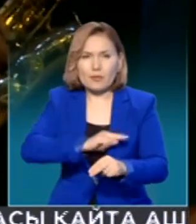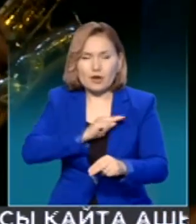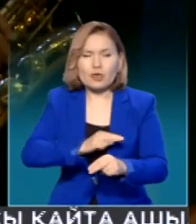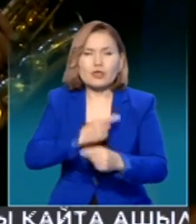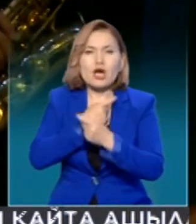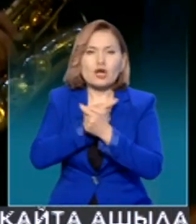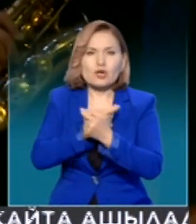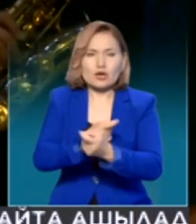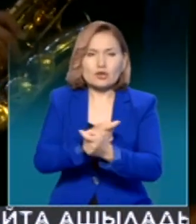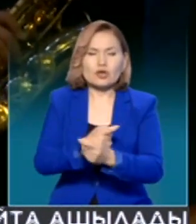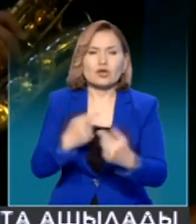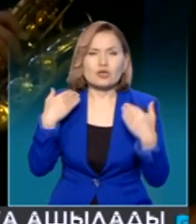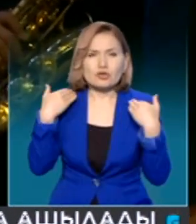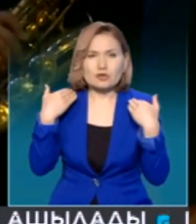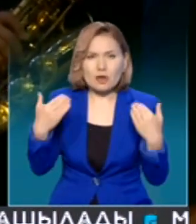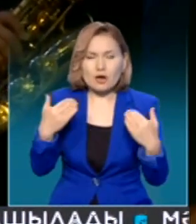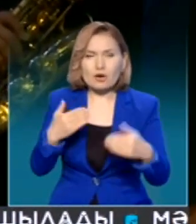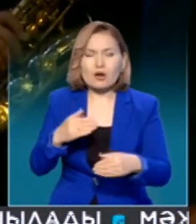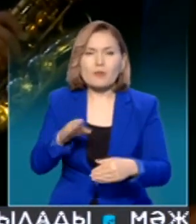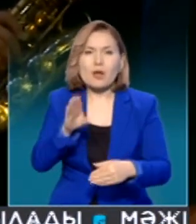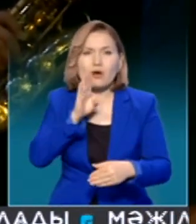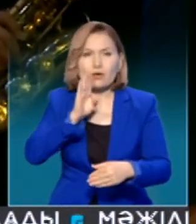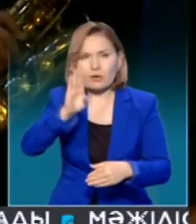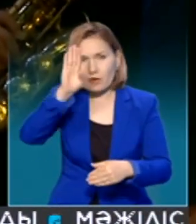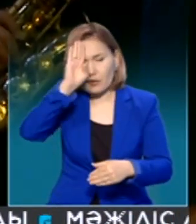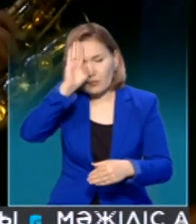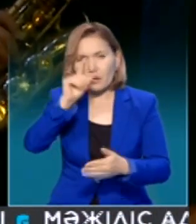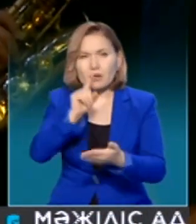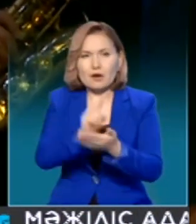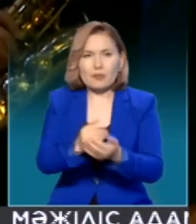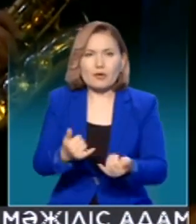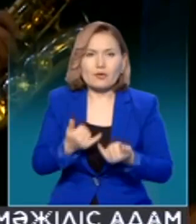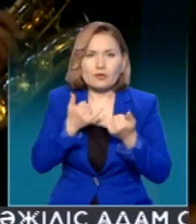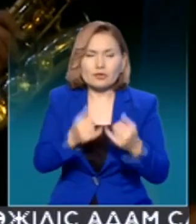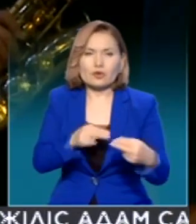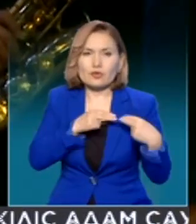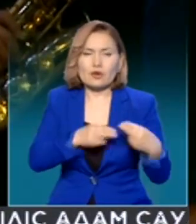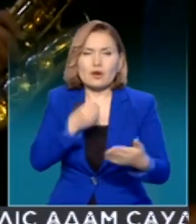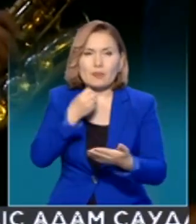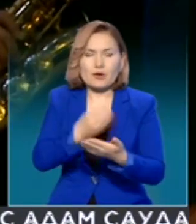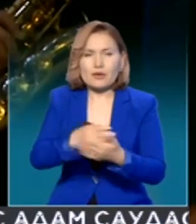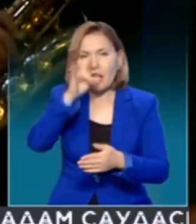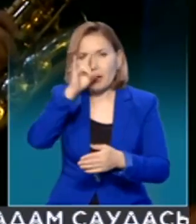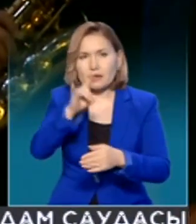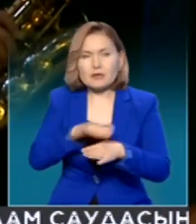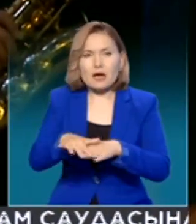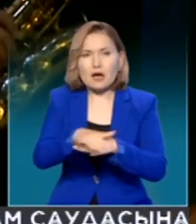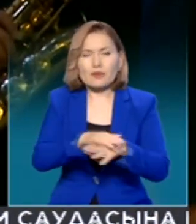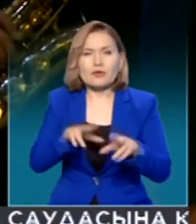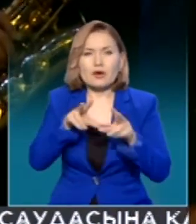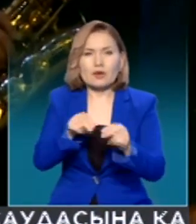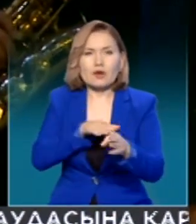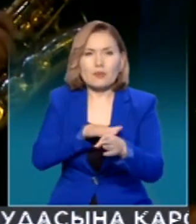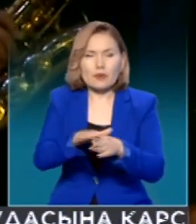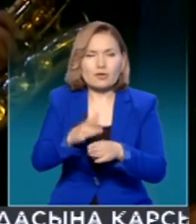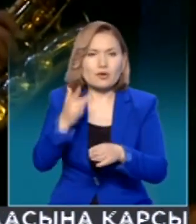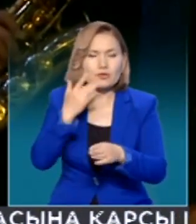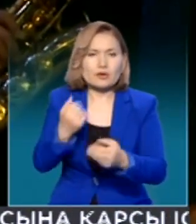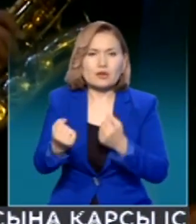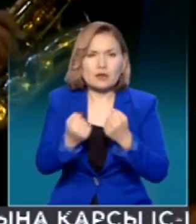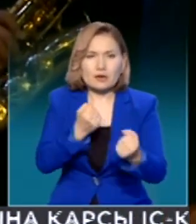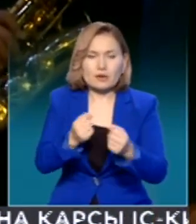жүрек жауынгерлеріміздің еңбегі ерен. Халқымыз антына адал, сертіне берік